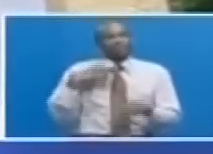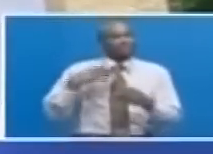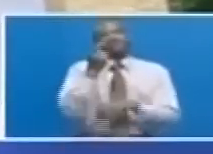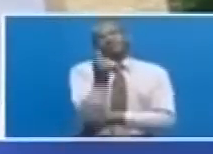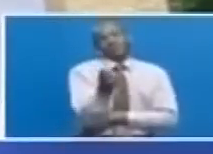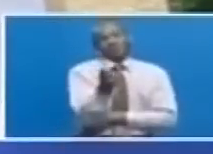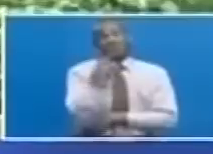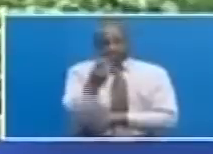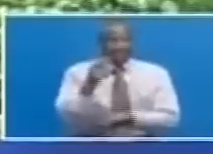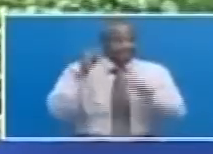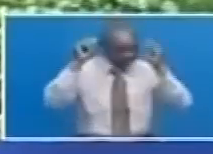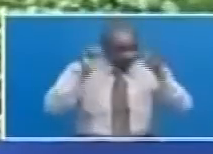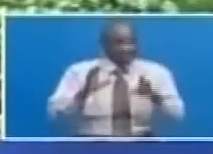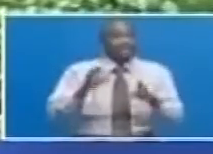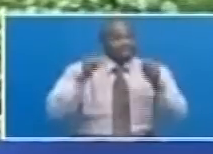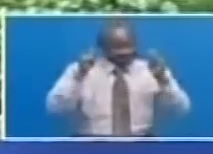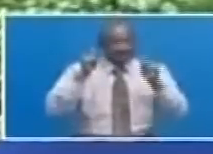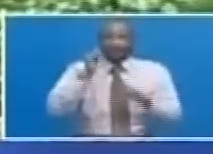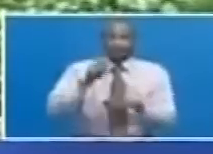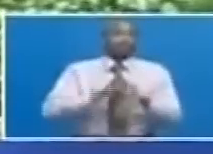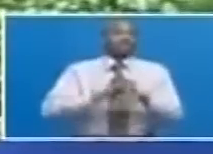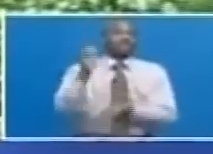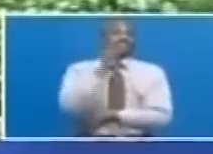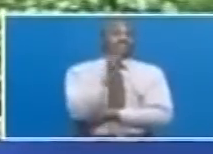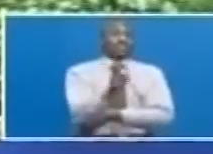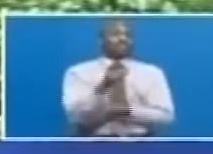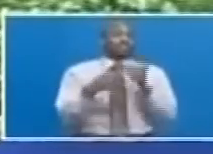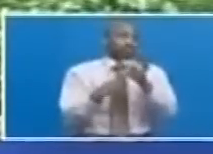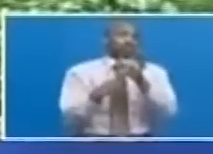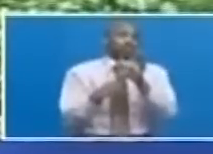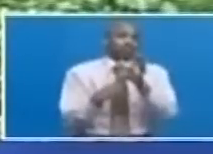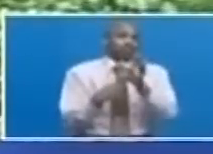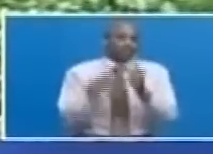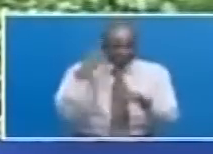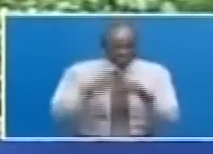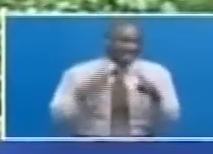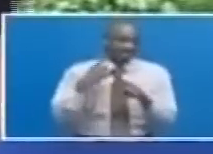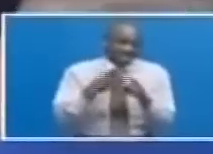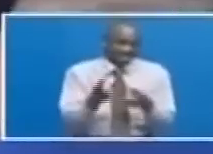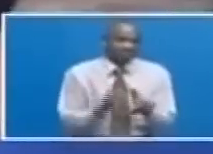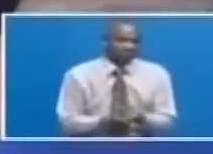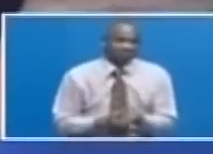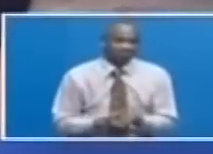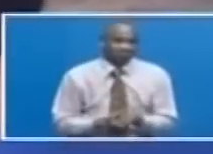wametaja mgomo wa walimu kama mojawapo ya sababu zilizoathiri maonyesho hayo ya kila mwaka.